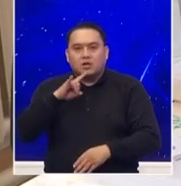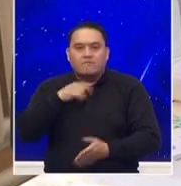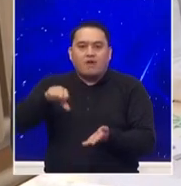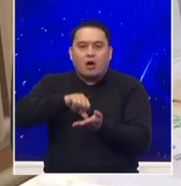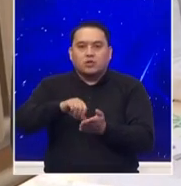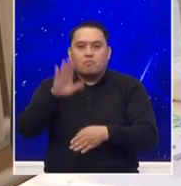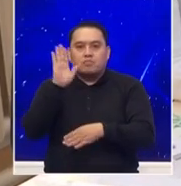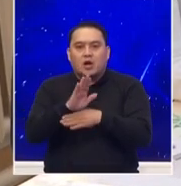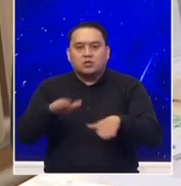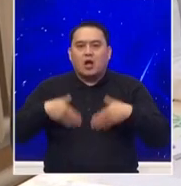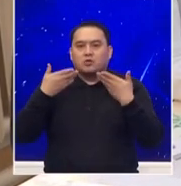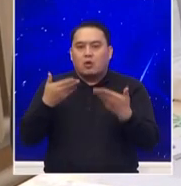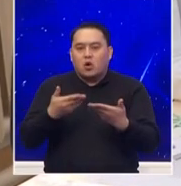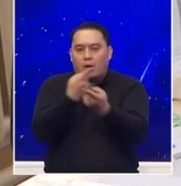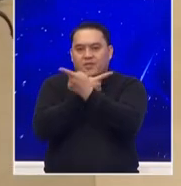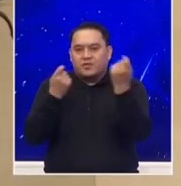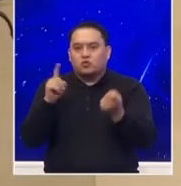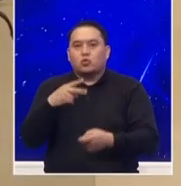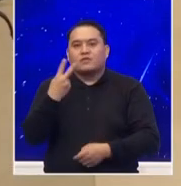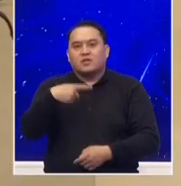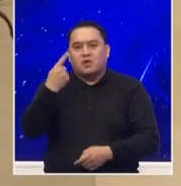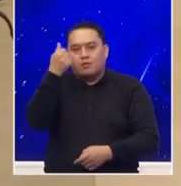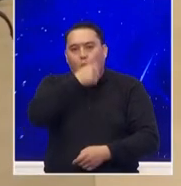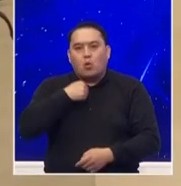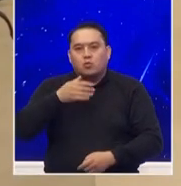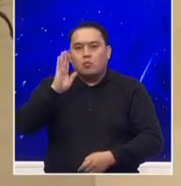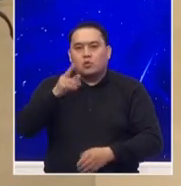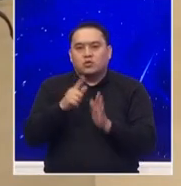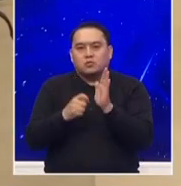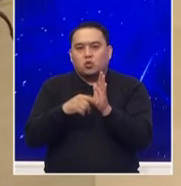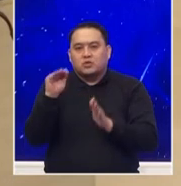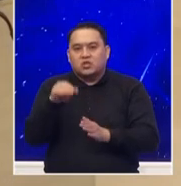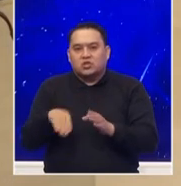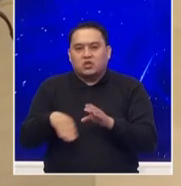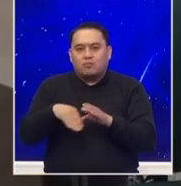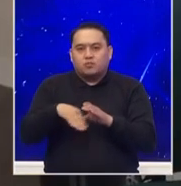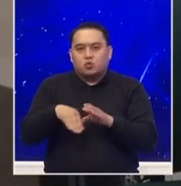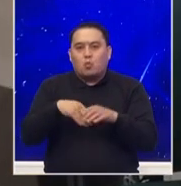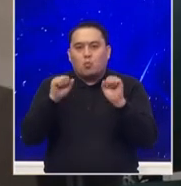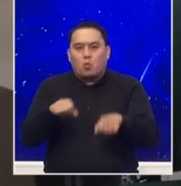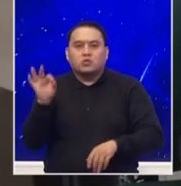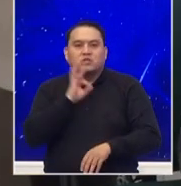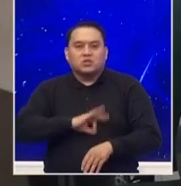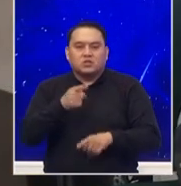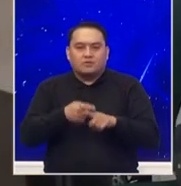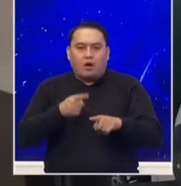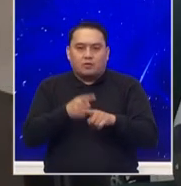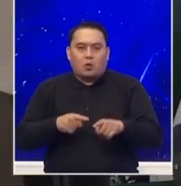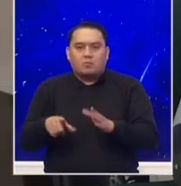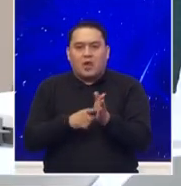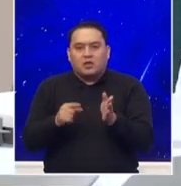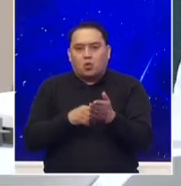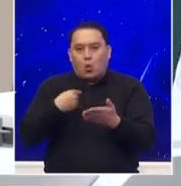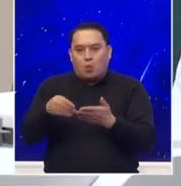выступая с посланием к народу, объявил, что в 2021 году 700 тысяч вкладчиков ЕНПФ смогут использовать часть своих накоплений